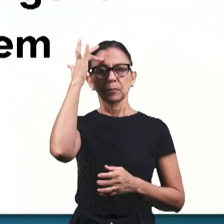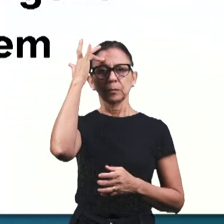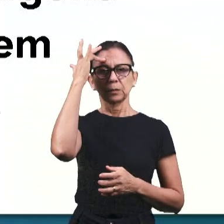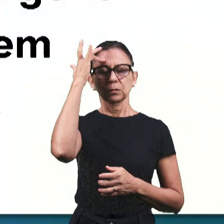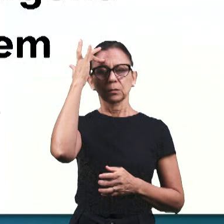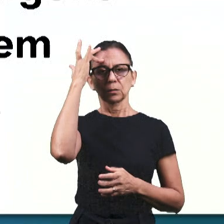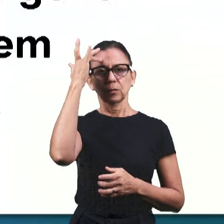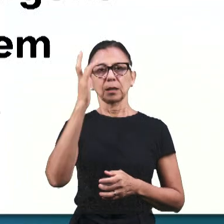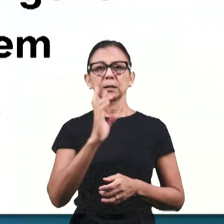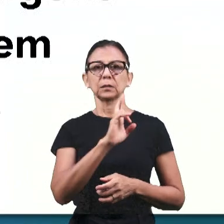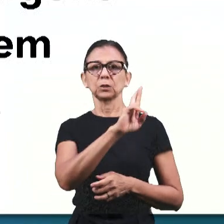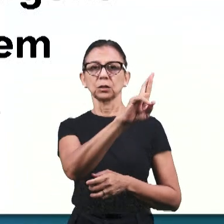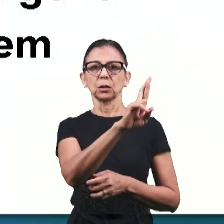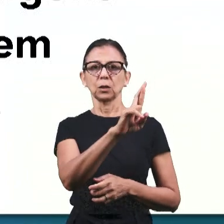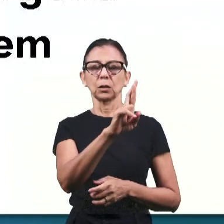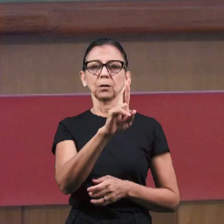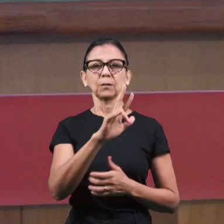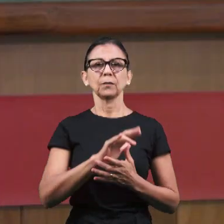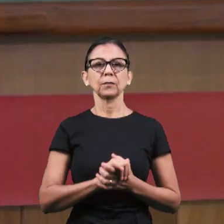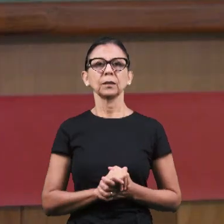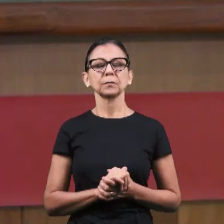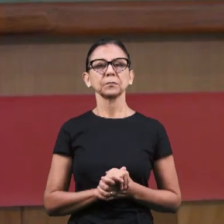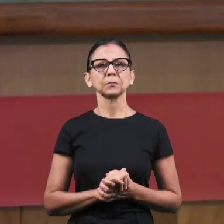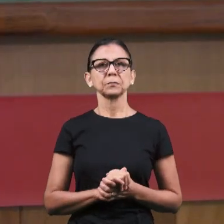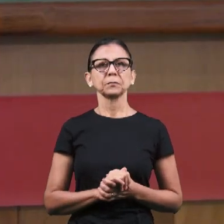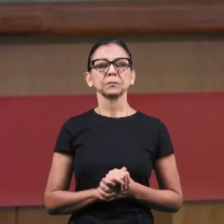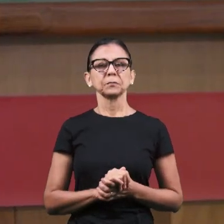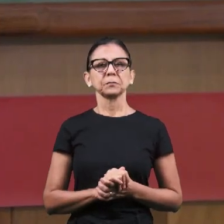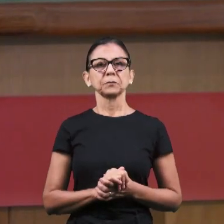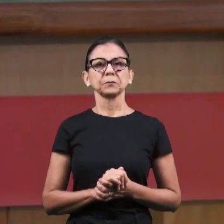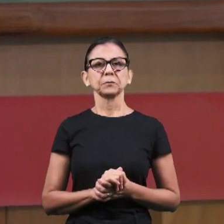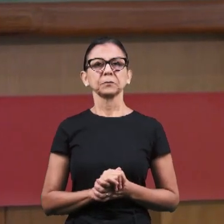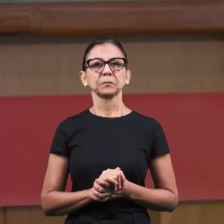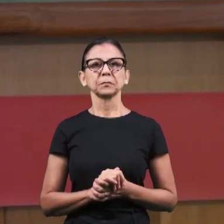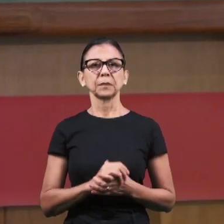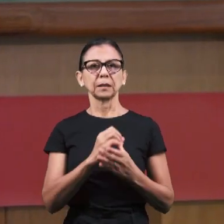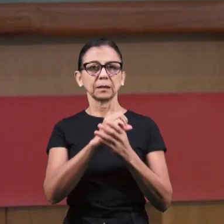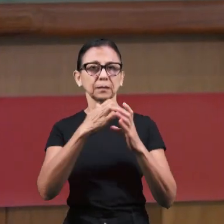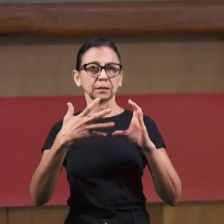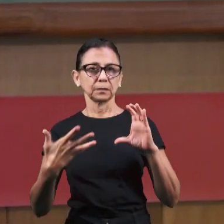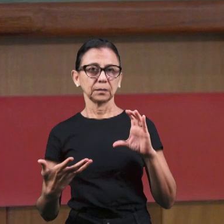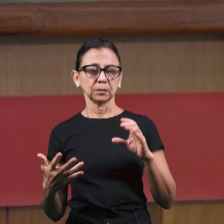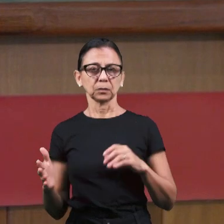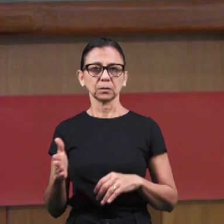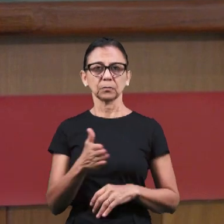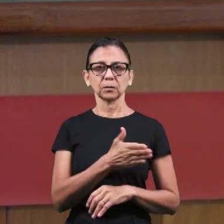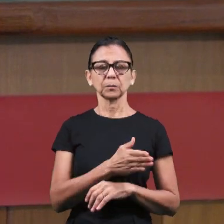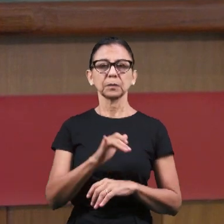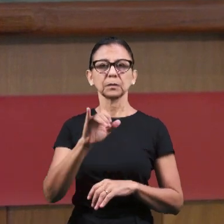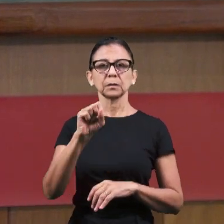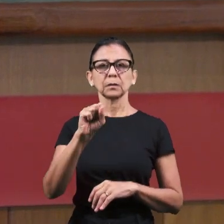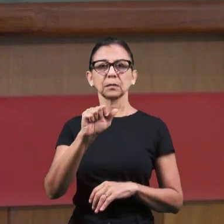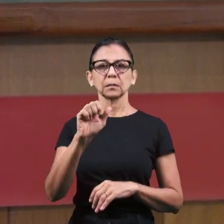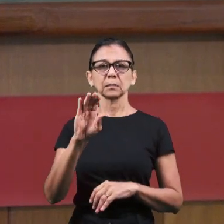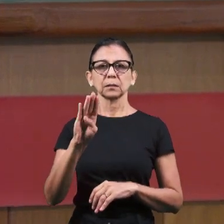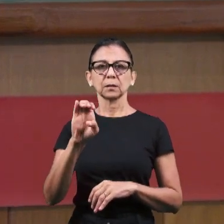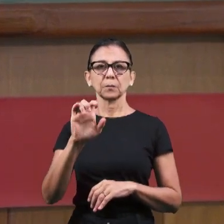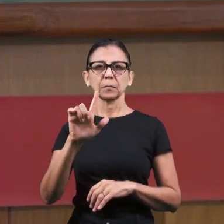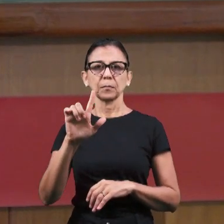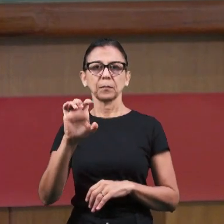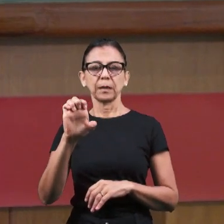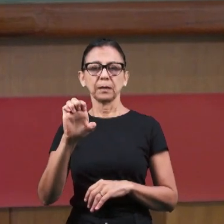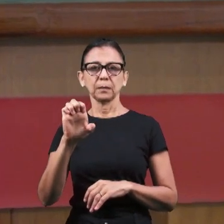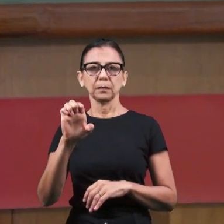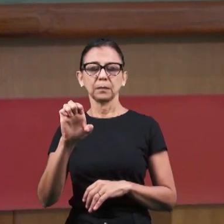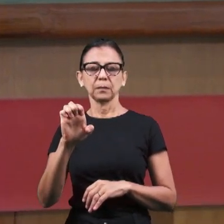Et là, celui qui va donner la réponse, c'est Isabelle. Isabelle, c'est du groupe de jeunes d'une de nos églises